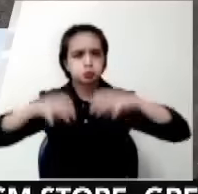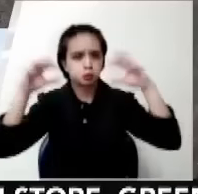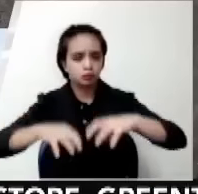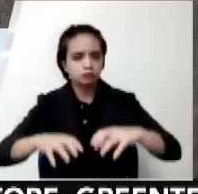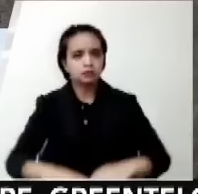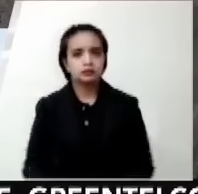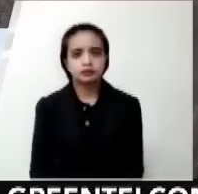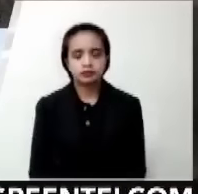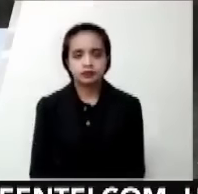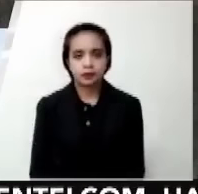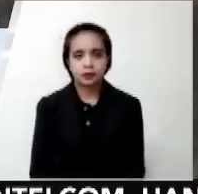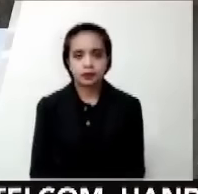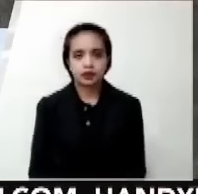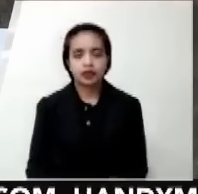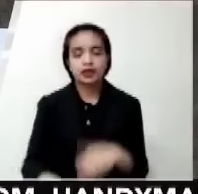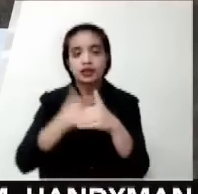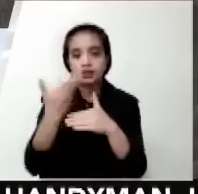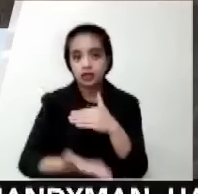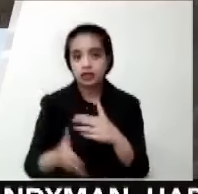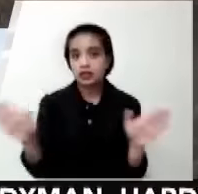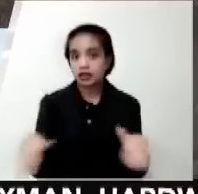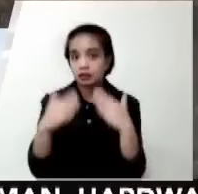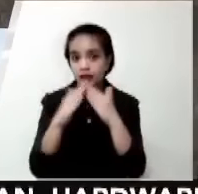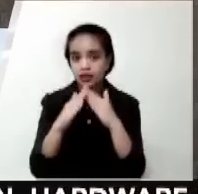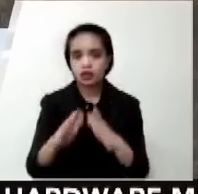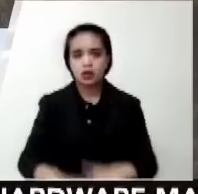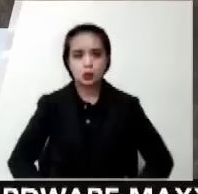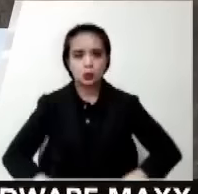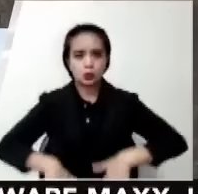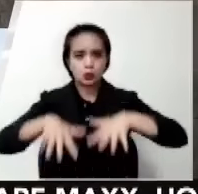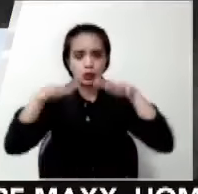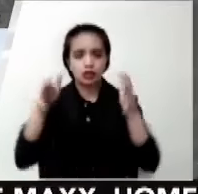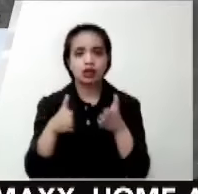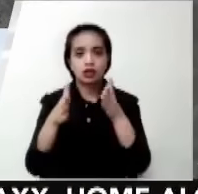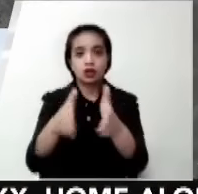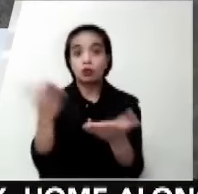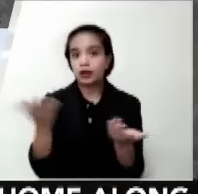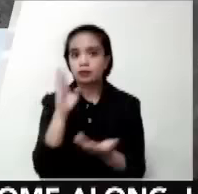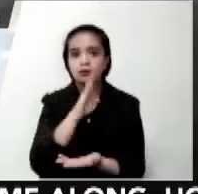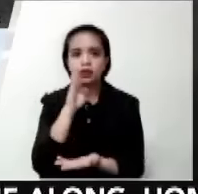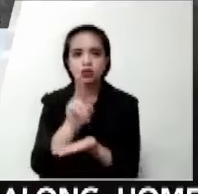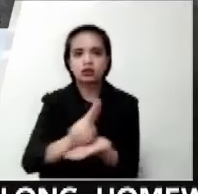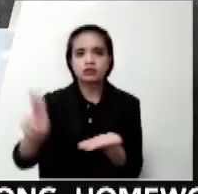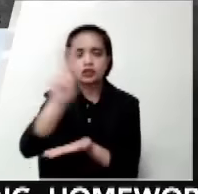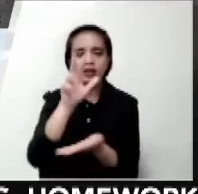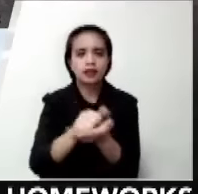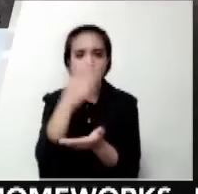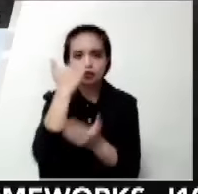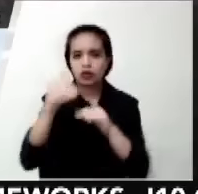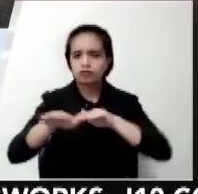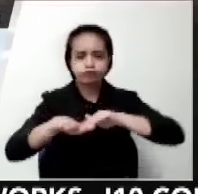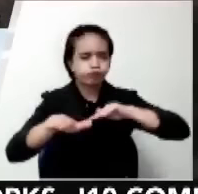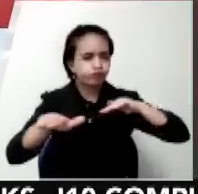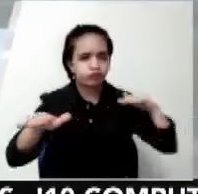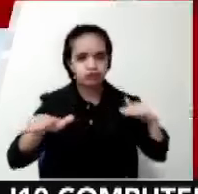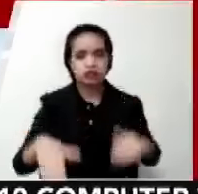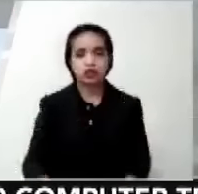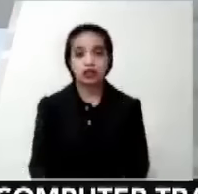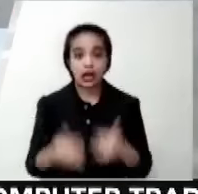Sa bahay naman ng Pulanggi sa Albay, binaha ang kalsada sa May Bicol University na nagdulot ng mabagal na daloy ng trapiko. Now ay nagsuspend na po ng